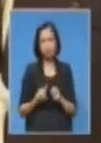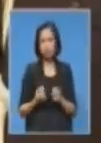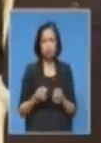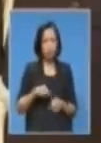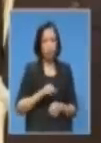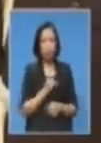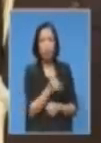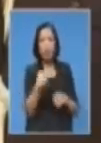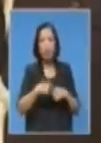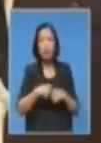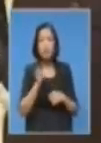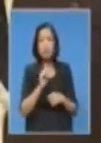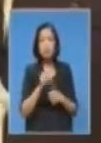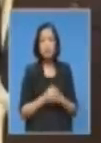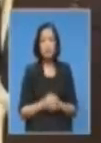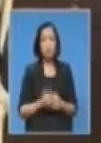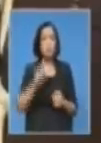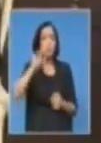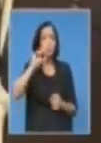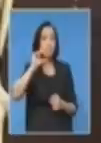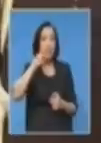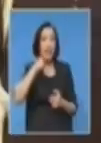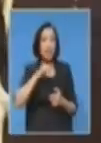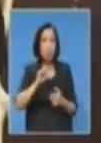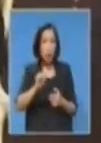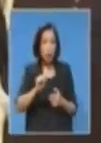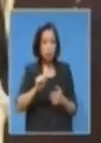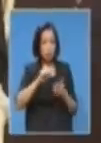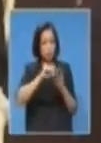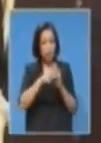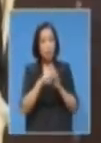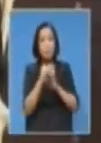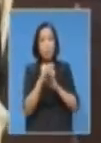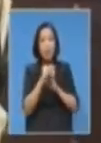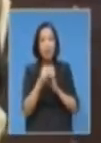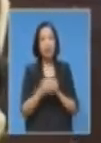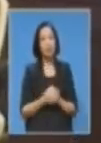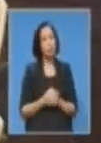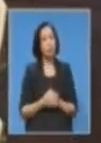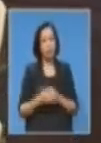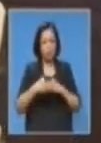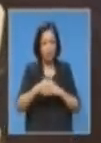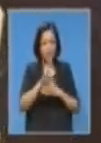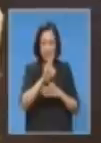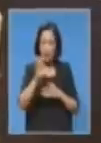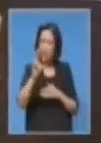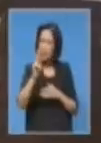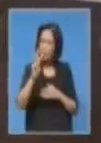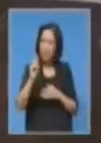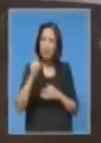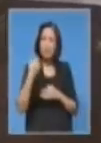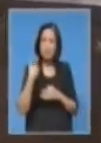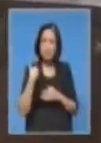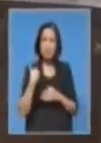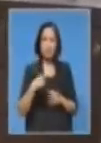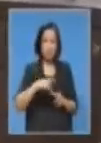ก็คือช่วงของจากแม่สอดไปมุกดาหารนะครับระยะทาง700กิโลเมตรเนี่ยเราเดินทางได้ครับบางช่วงก็เป็น2เลนบางช่ว